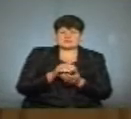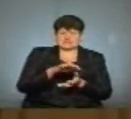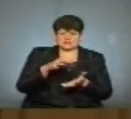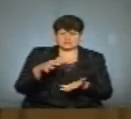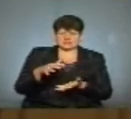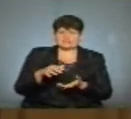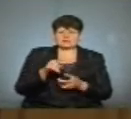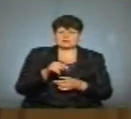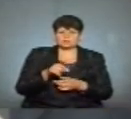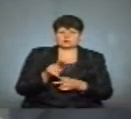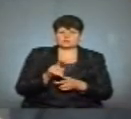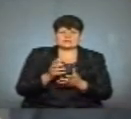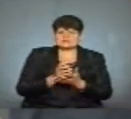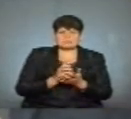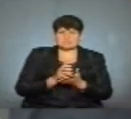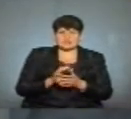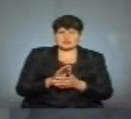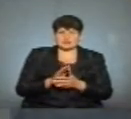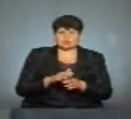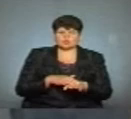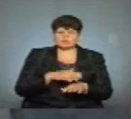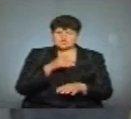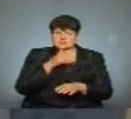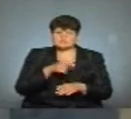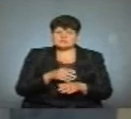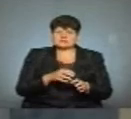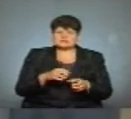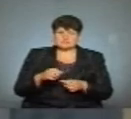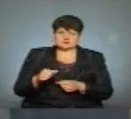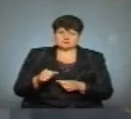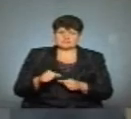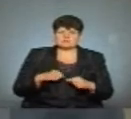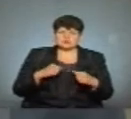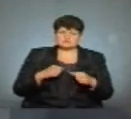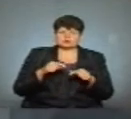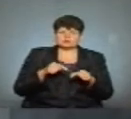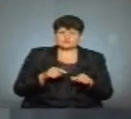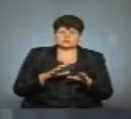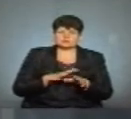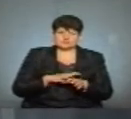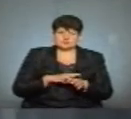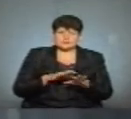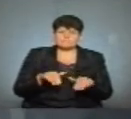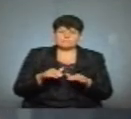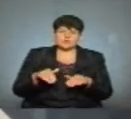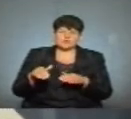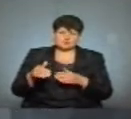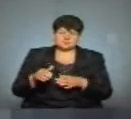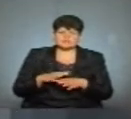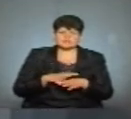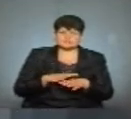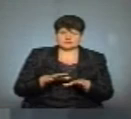ми для того, щоб не зберігалося довший час, ми забираємо, намагаємося, щоб вони були порожні і не